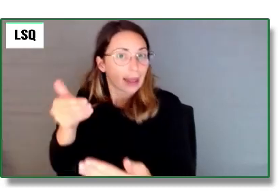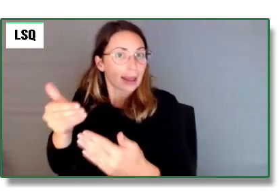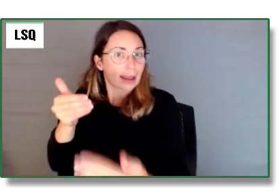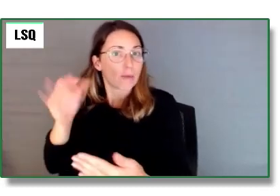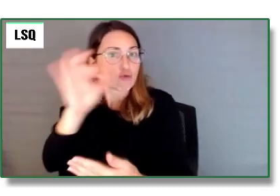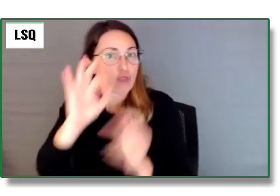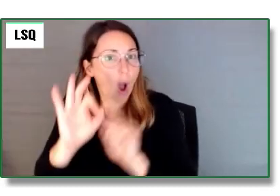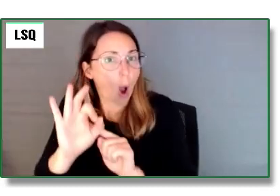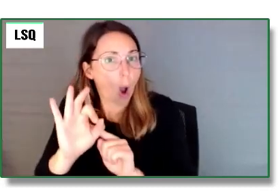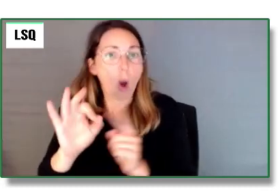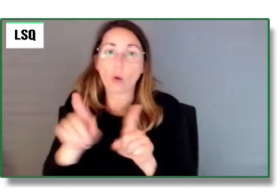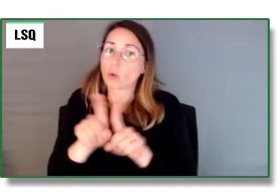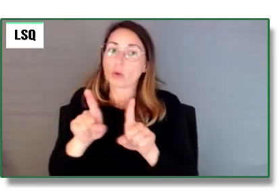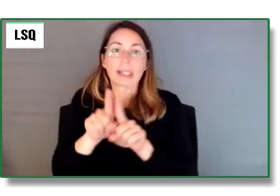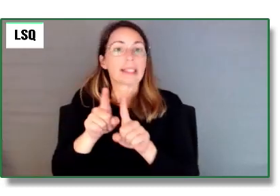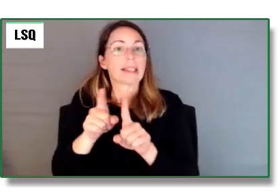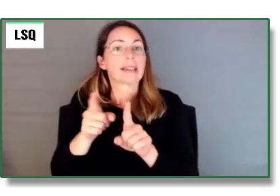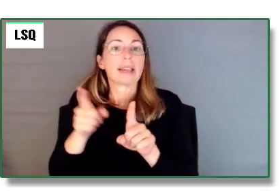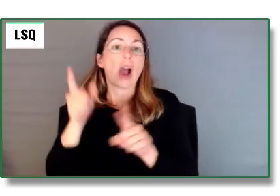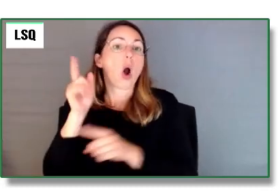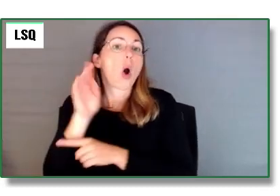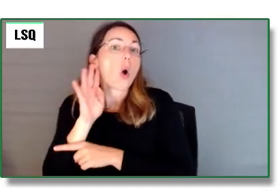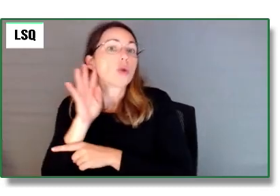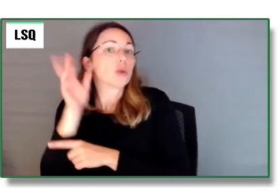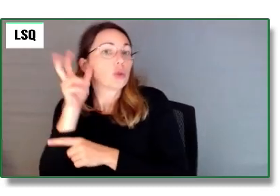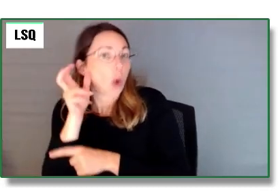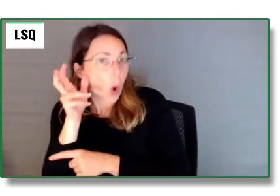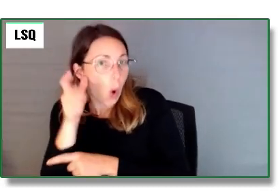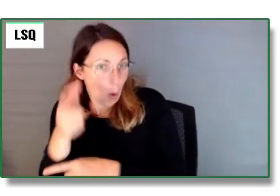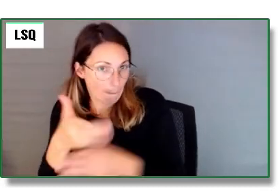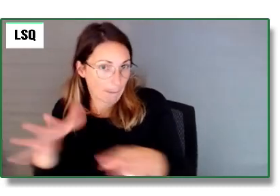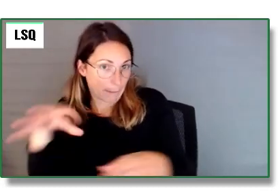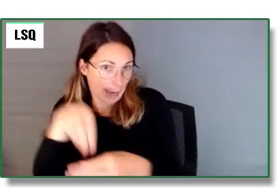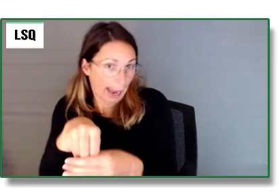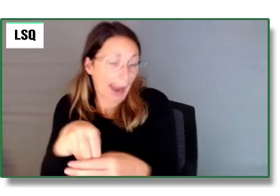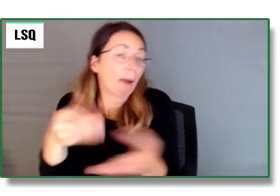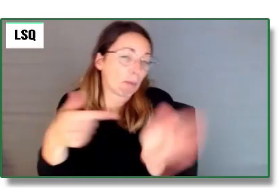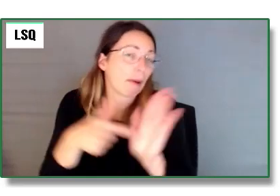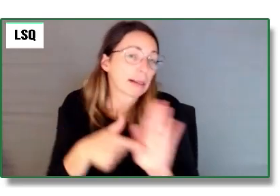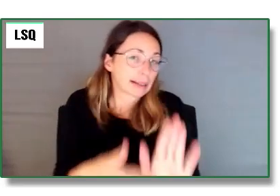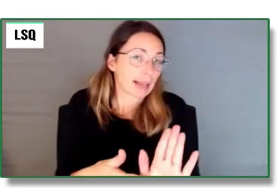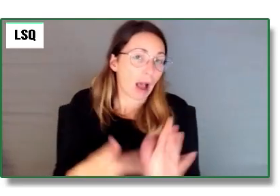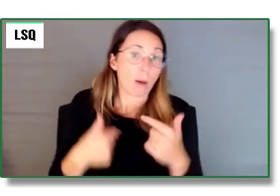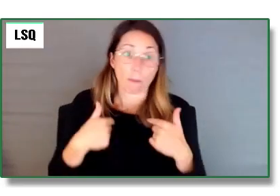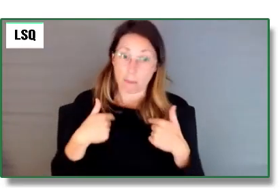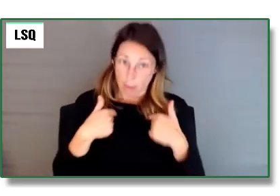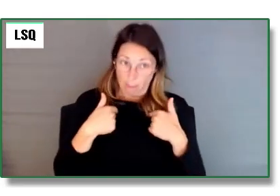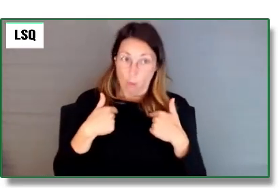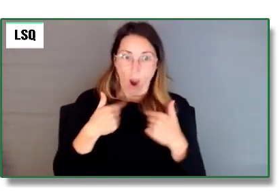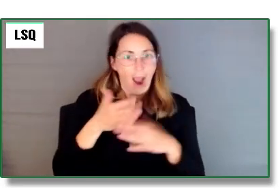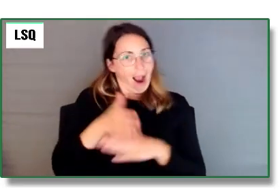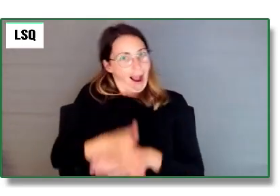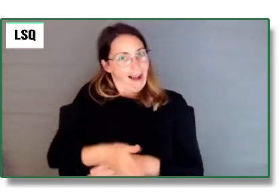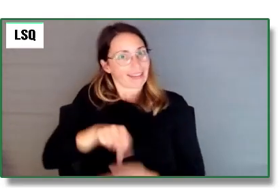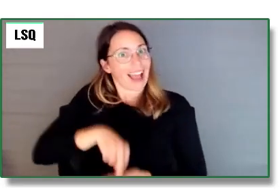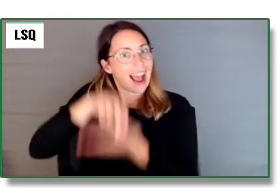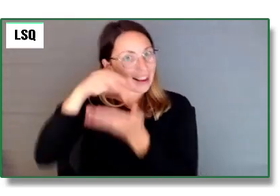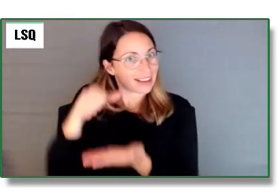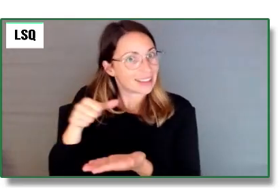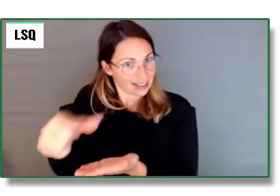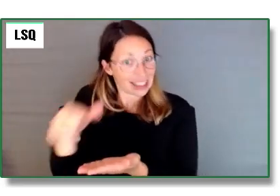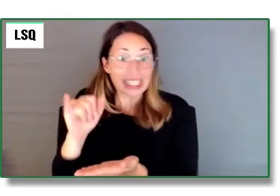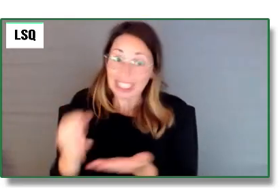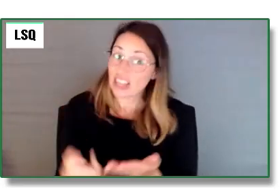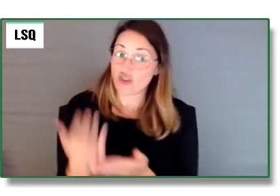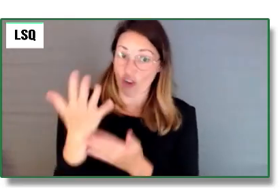audio. Donc, moi, je peux entrer en toute confiance dans un ascenseur de bâtiment récent et l'utiliser sans trop d'encombre. Il y